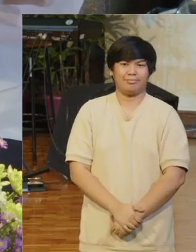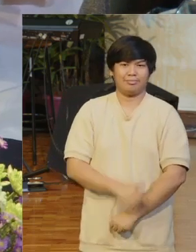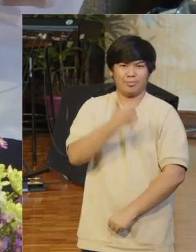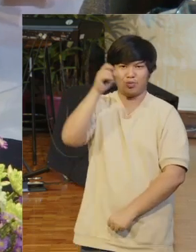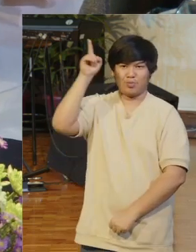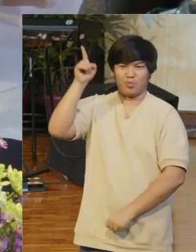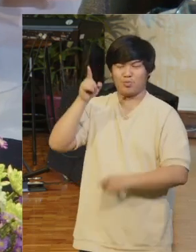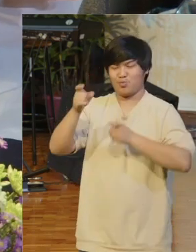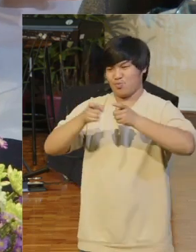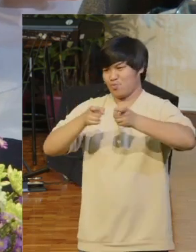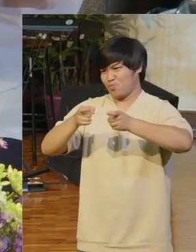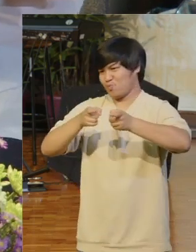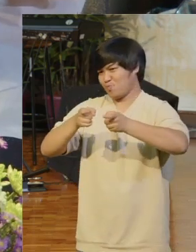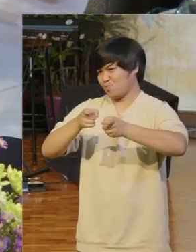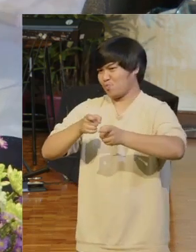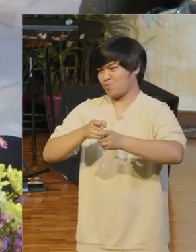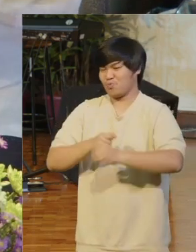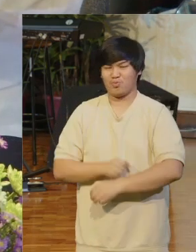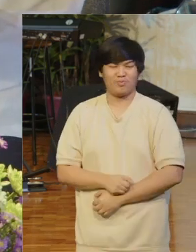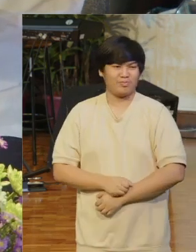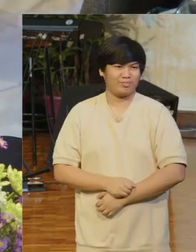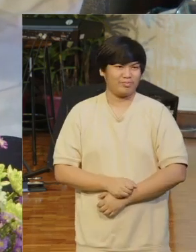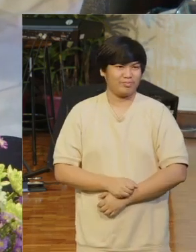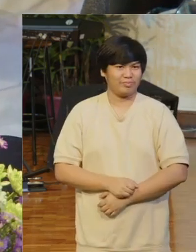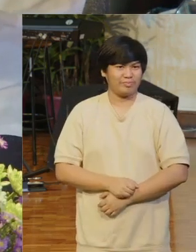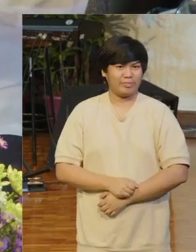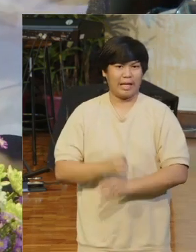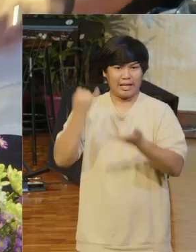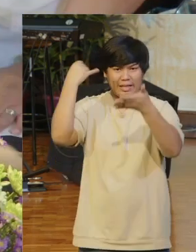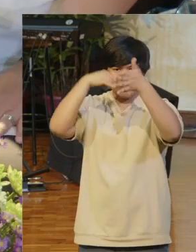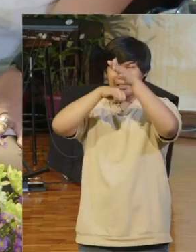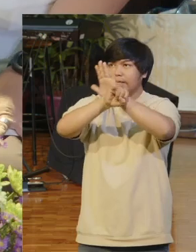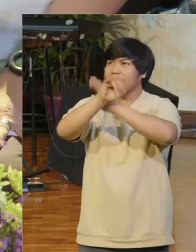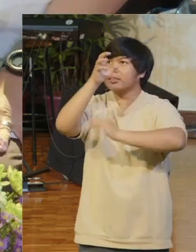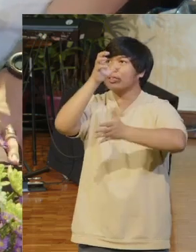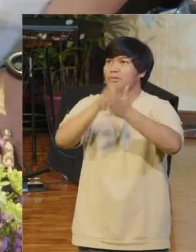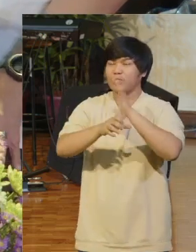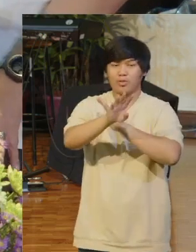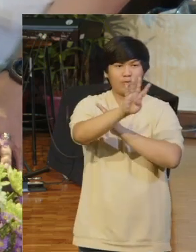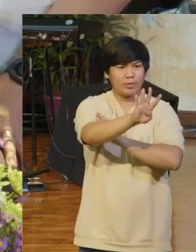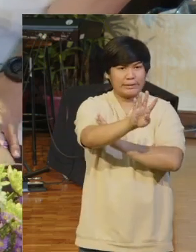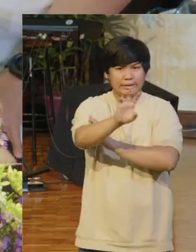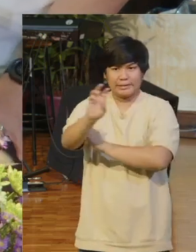He does all that He pleases. Mas maganda siguro sa Isaiah 46:10.